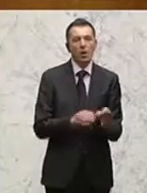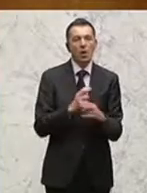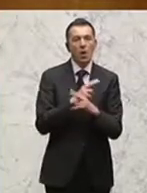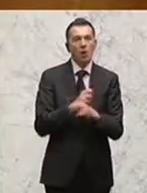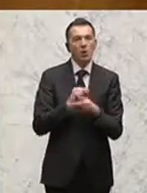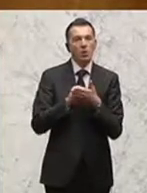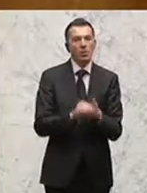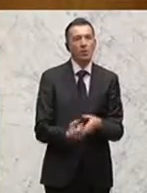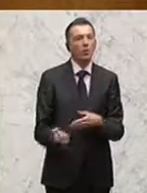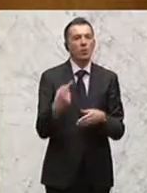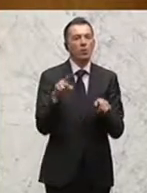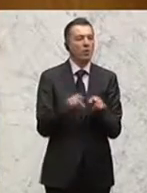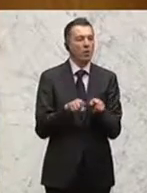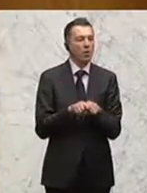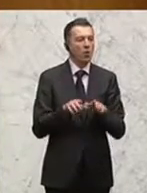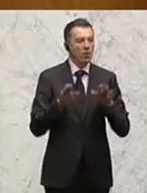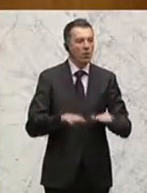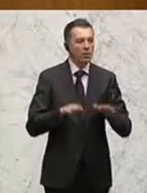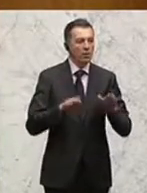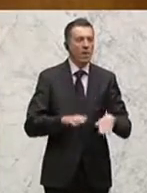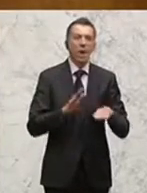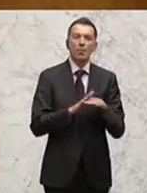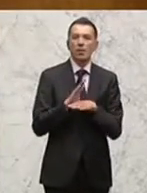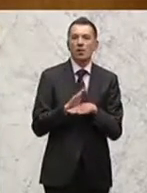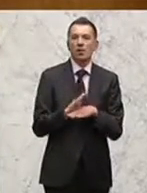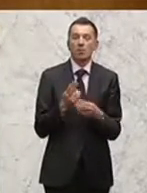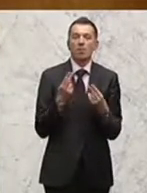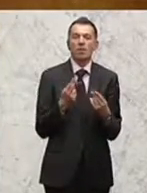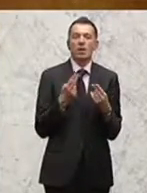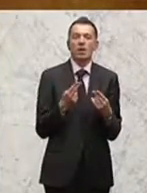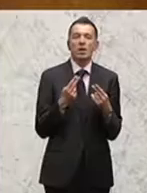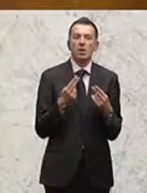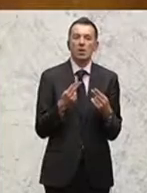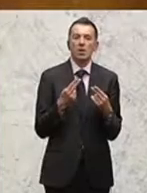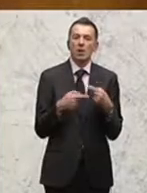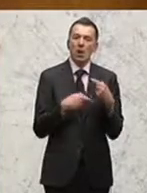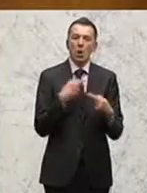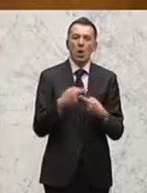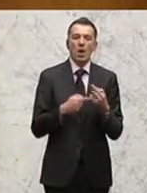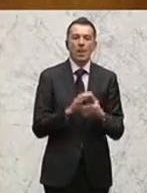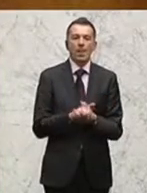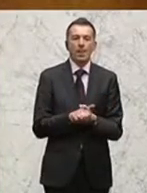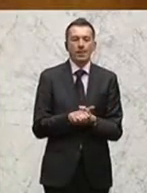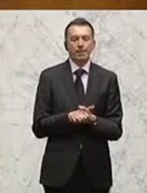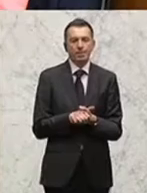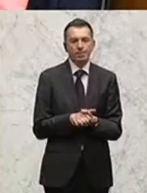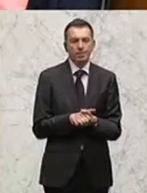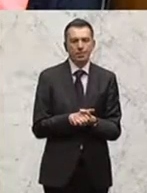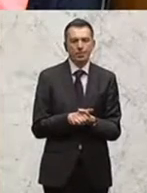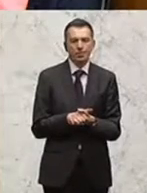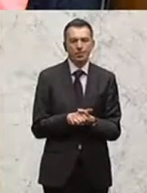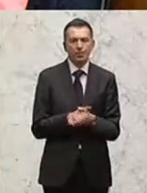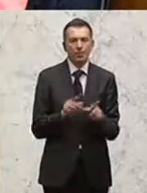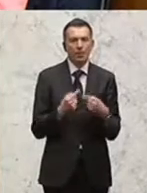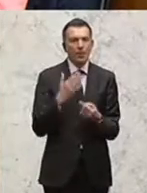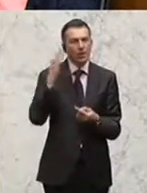österreichischer Prägung, wo hier vor allem auch dem Islamgesetz eine ganz entscheidende und wesentliche Rolle zukommt. Und